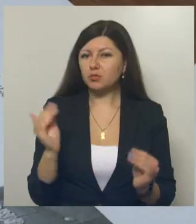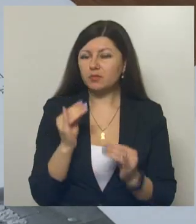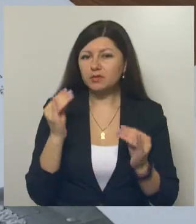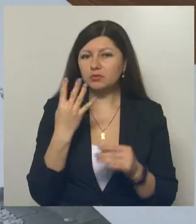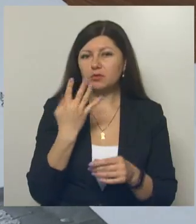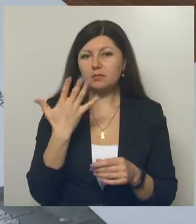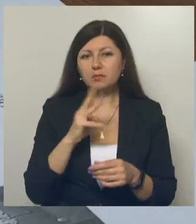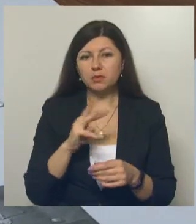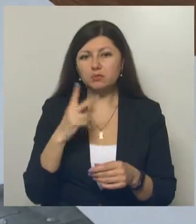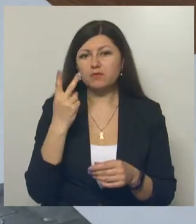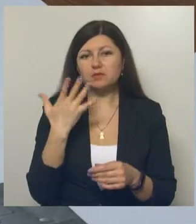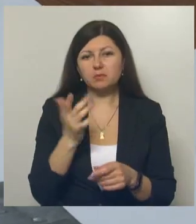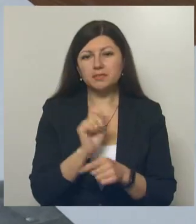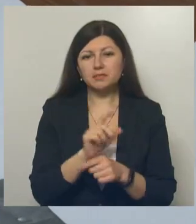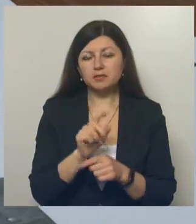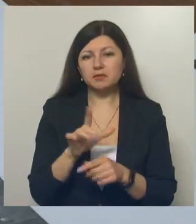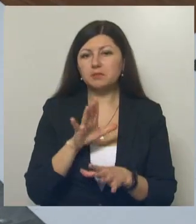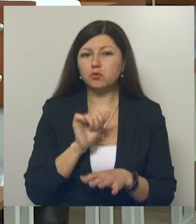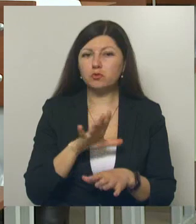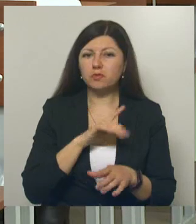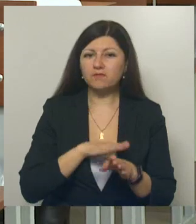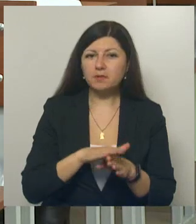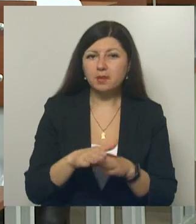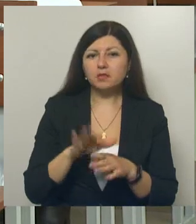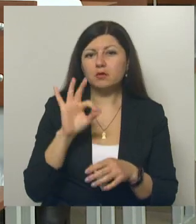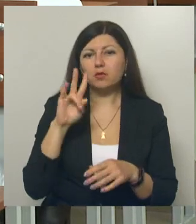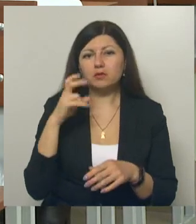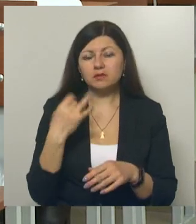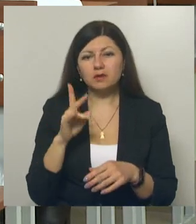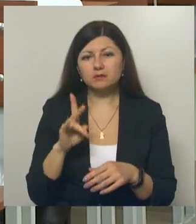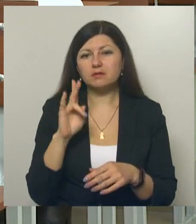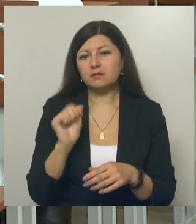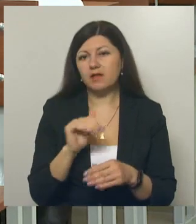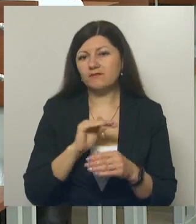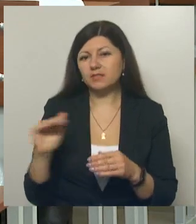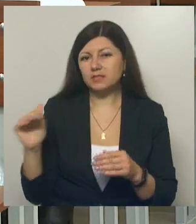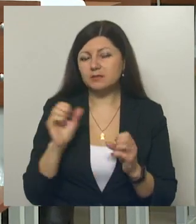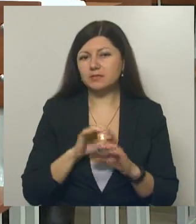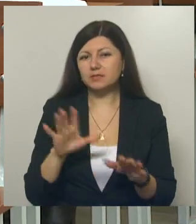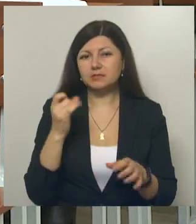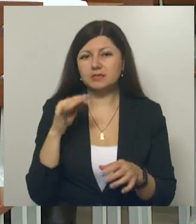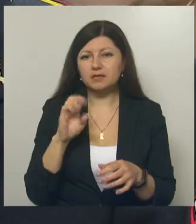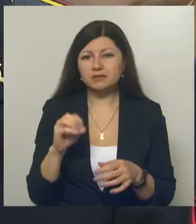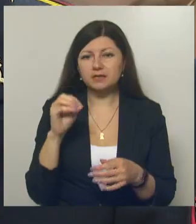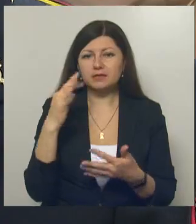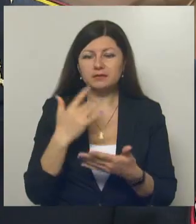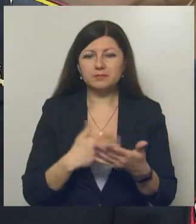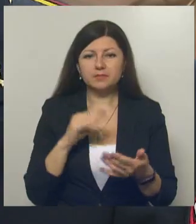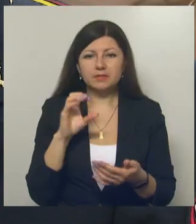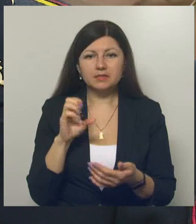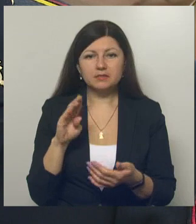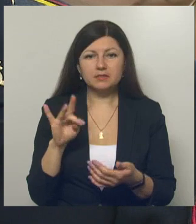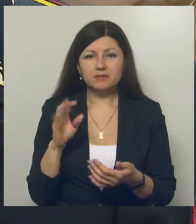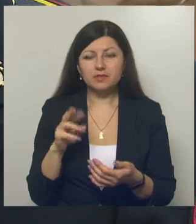можно было выполнить и в режиме онлайн на официальном сайте тестирования. Основные темы этого года – победа в Сталинградской и